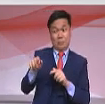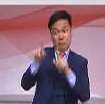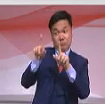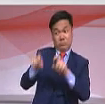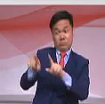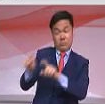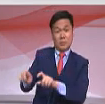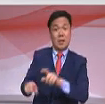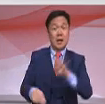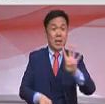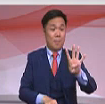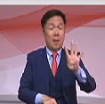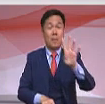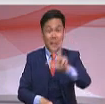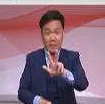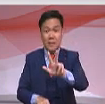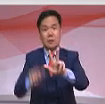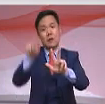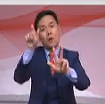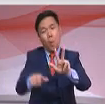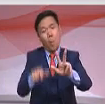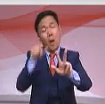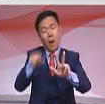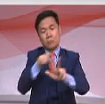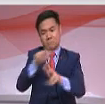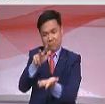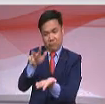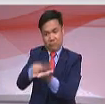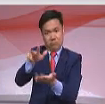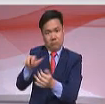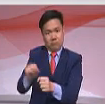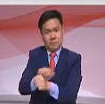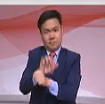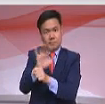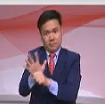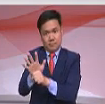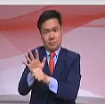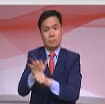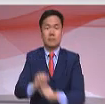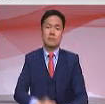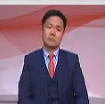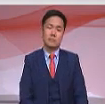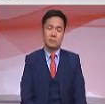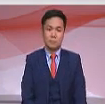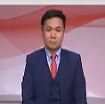jumlah itu, 43 didapati positif COVID-19.